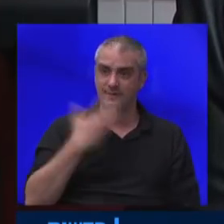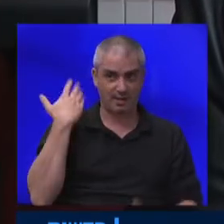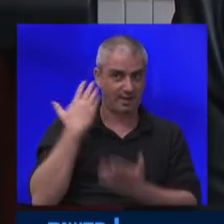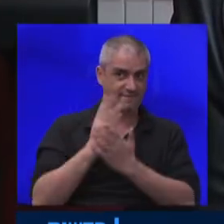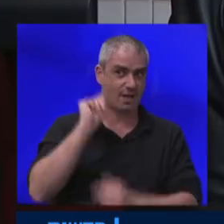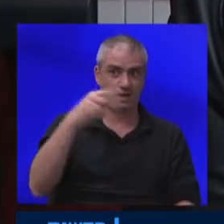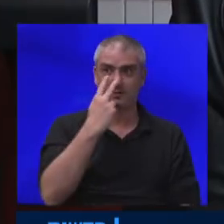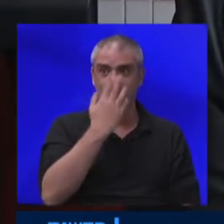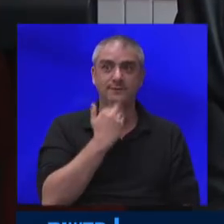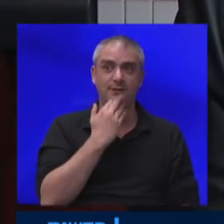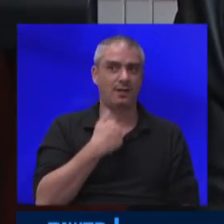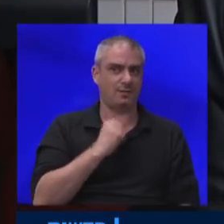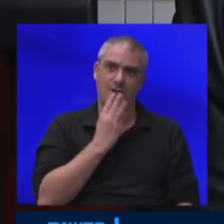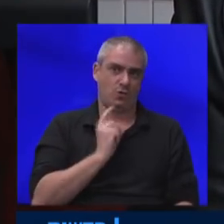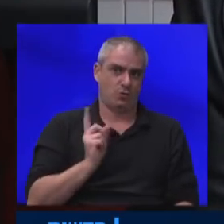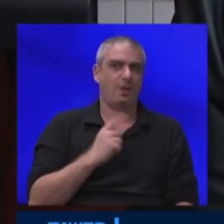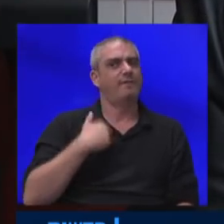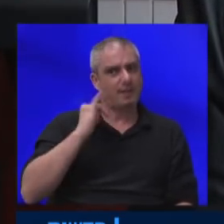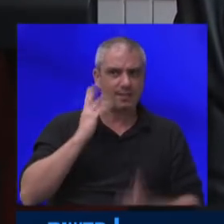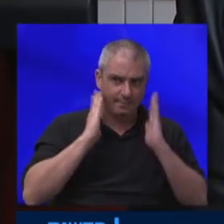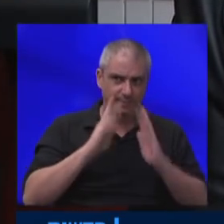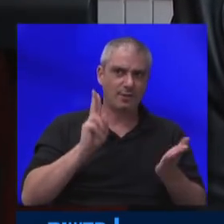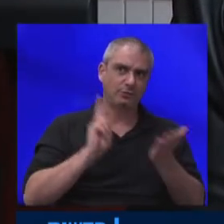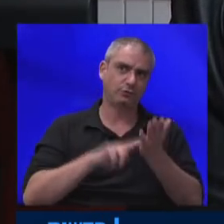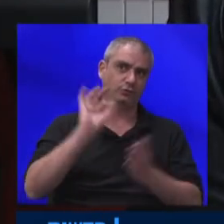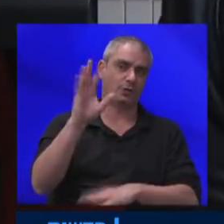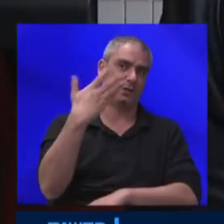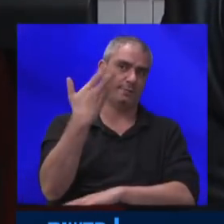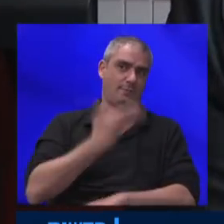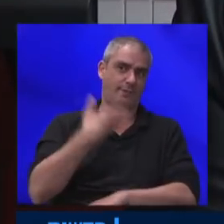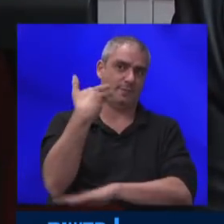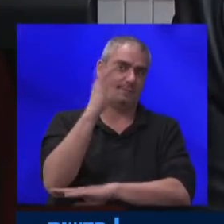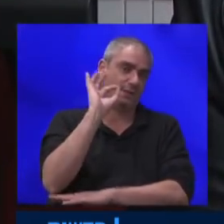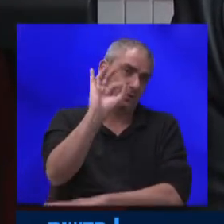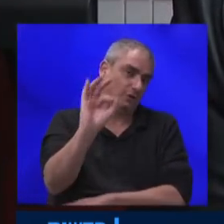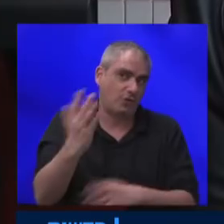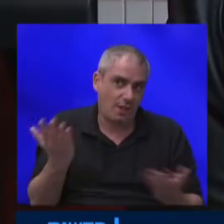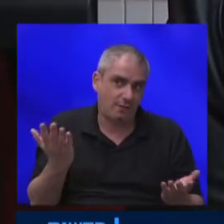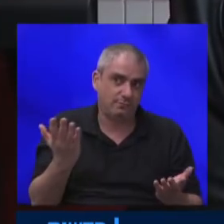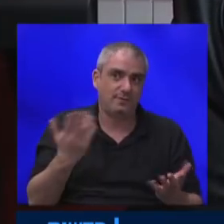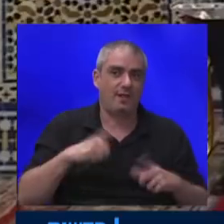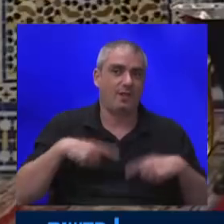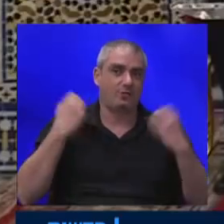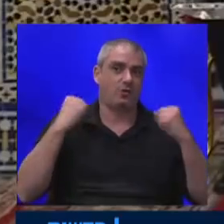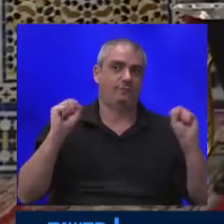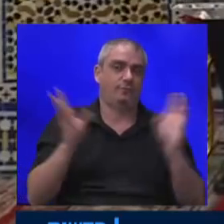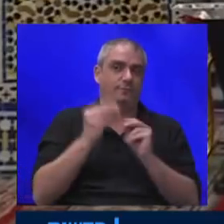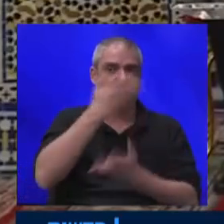a Jewish, but I believe in your right to have your land and to live free between us in the Middle